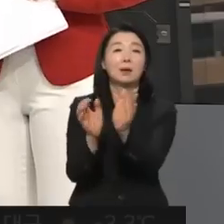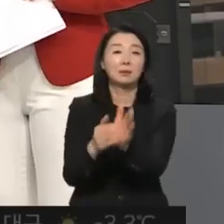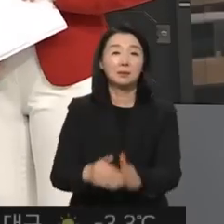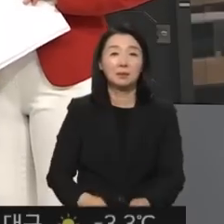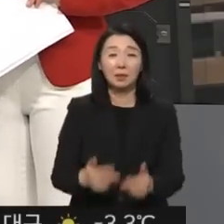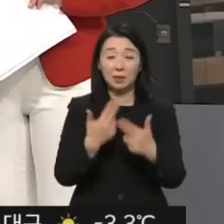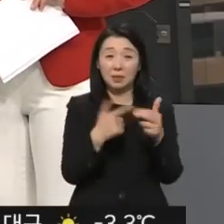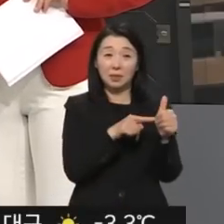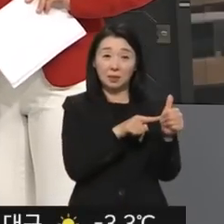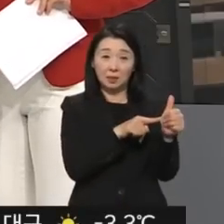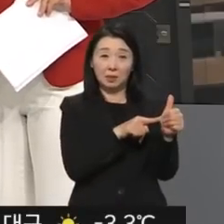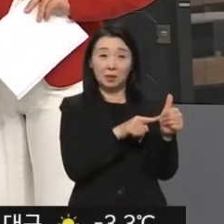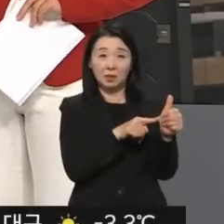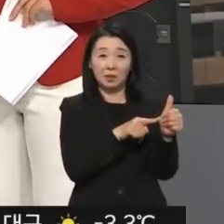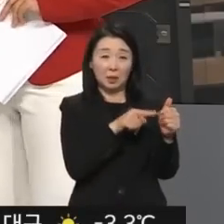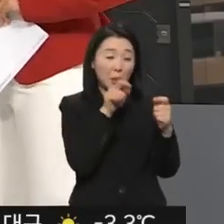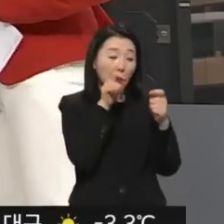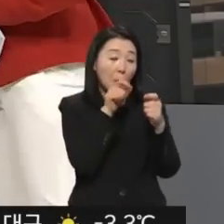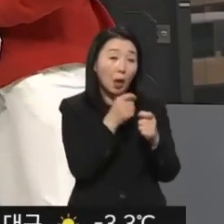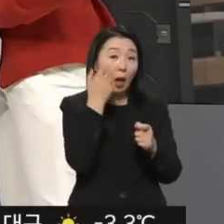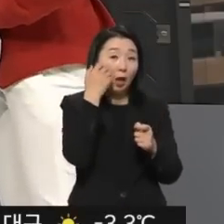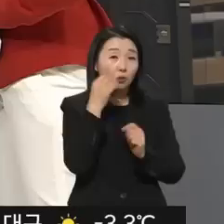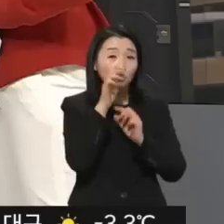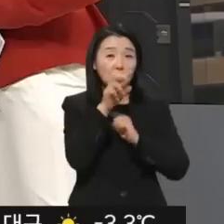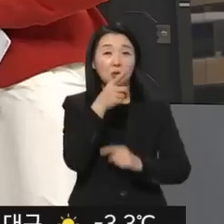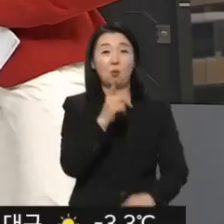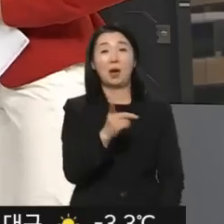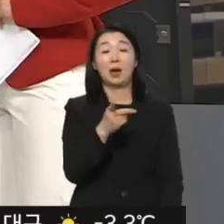하는데요. 이재명 대표의 측근 이화연